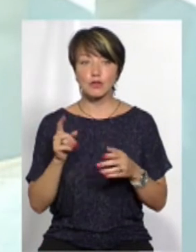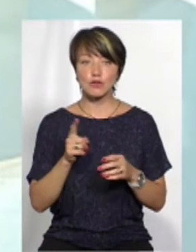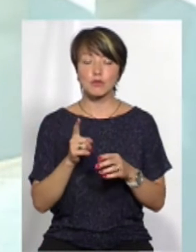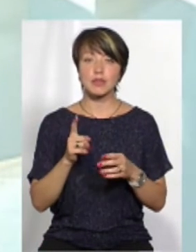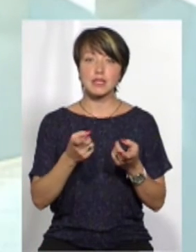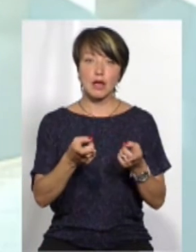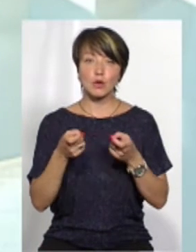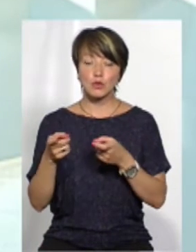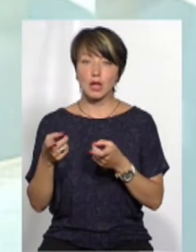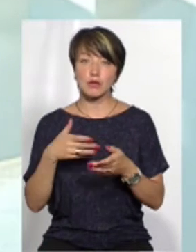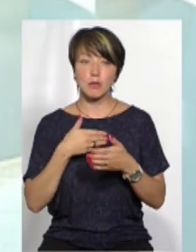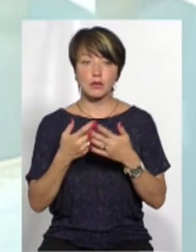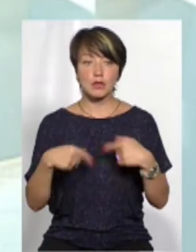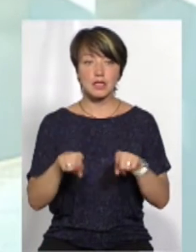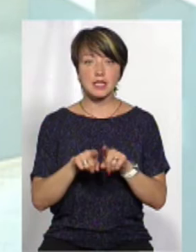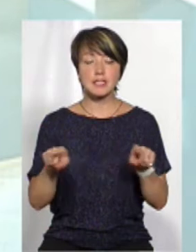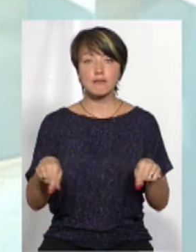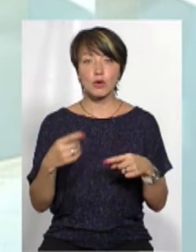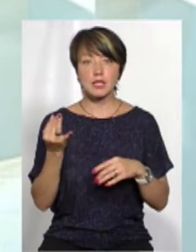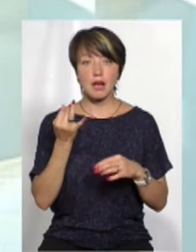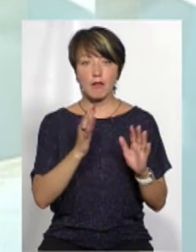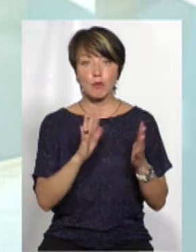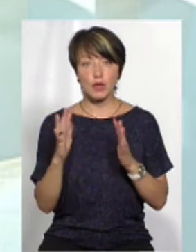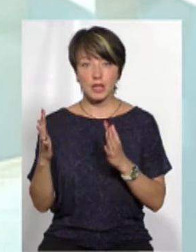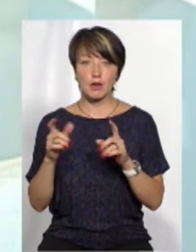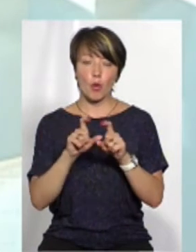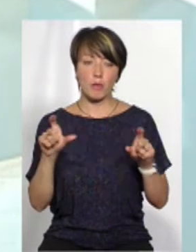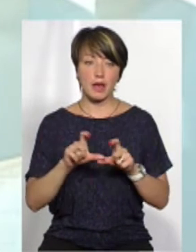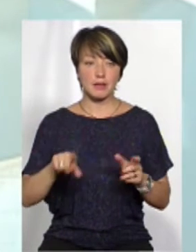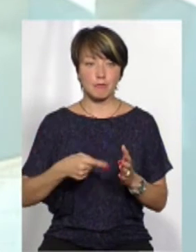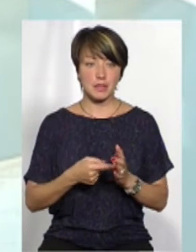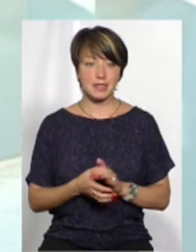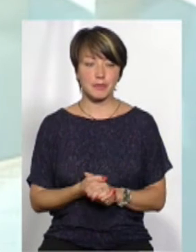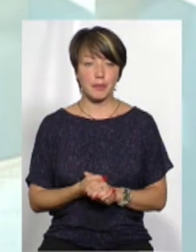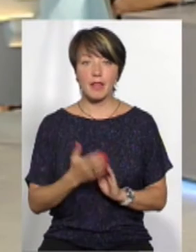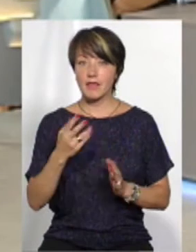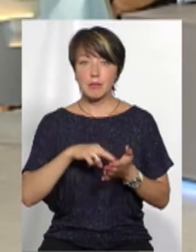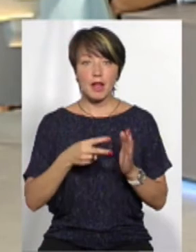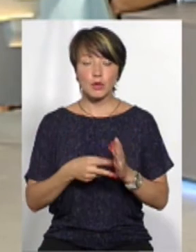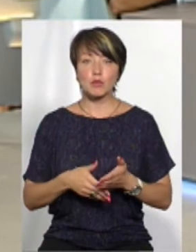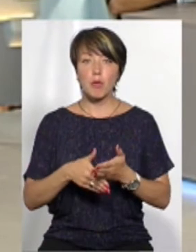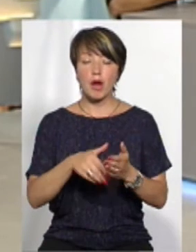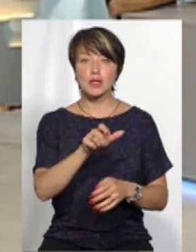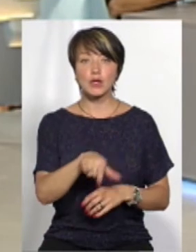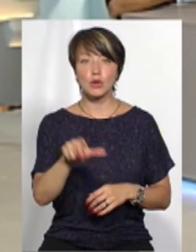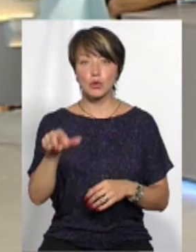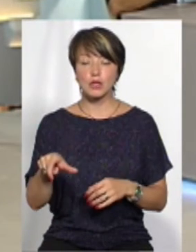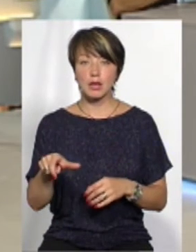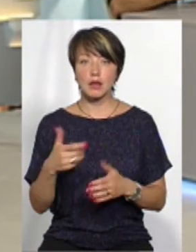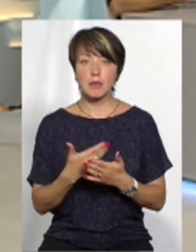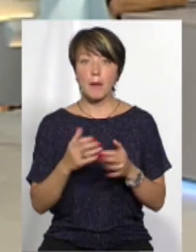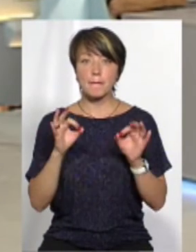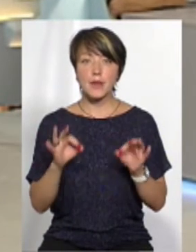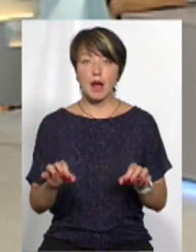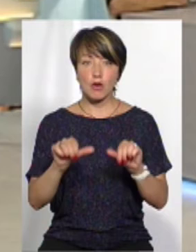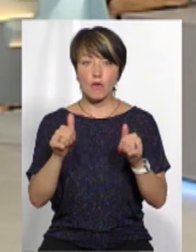щоб вони залучались громадські організації, створювалися цікаві події і об'єкти у місті. А ви не плануєте якось допомагати людям